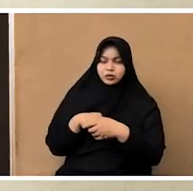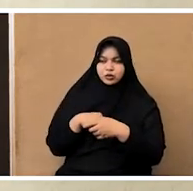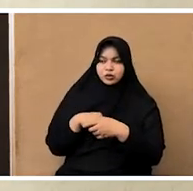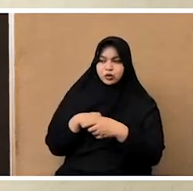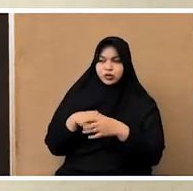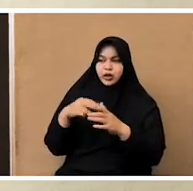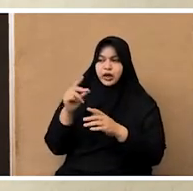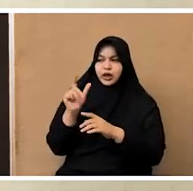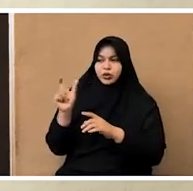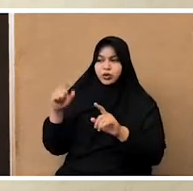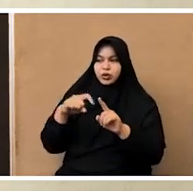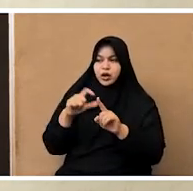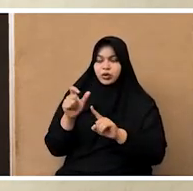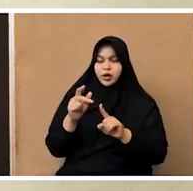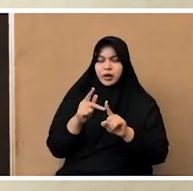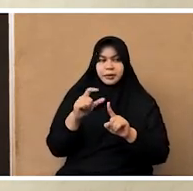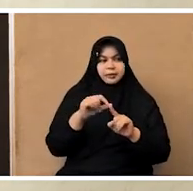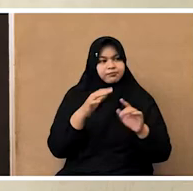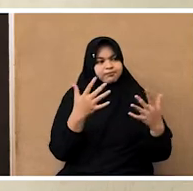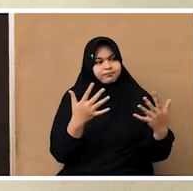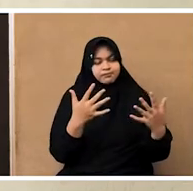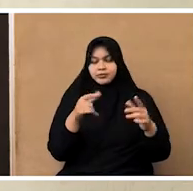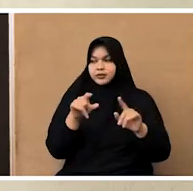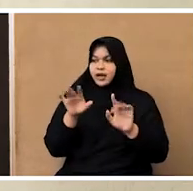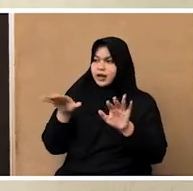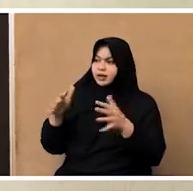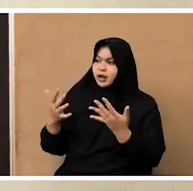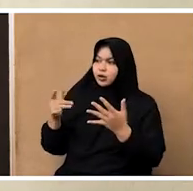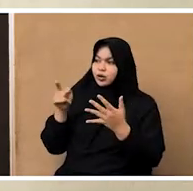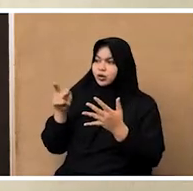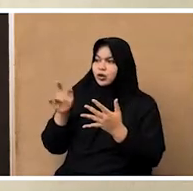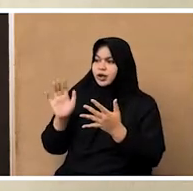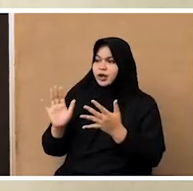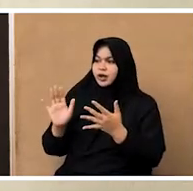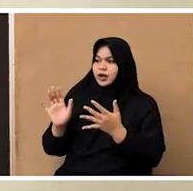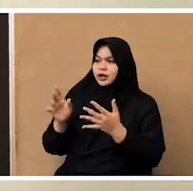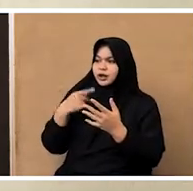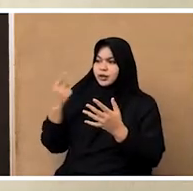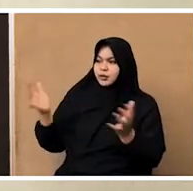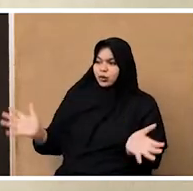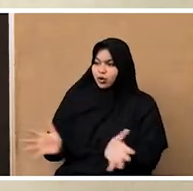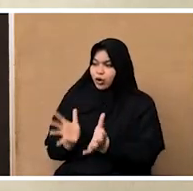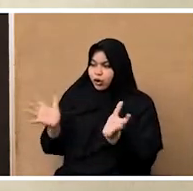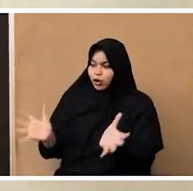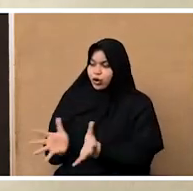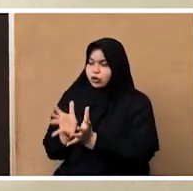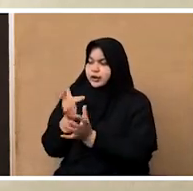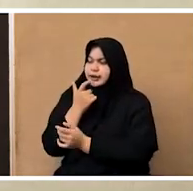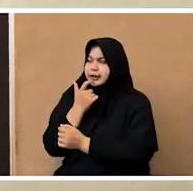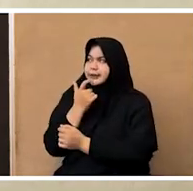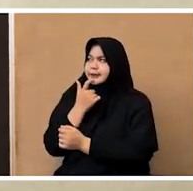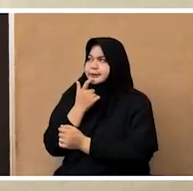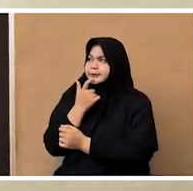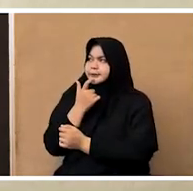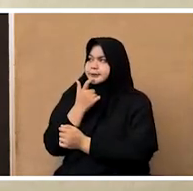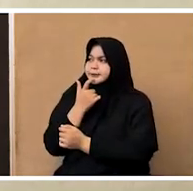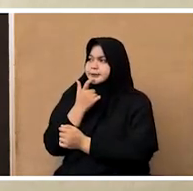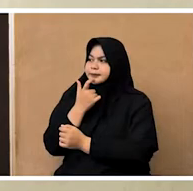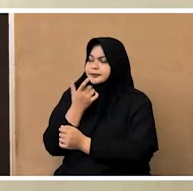ru KUHP atau itu yang kita ingin dorong sebenarnya lebih kepada soal